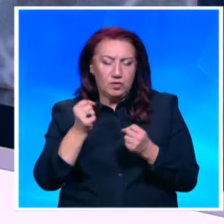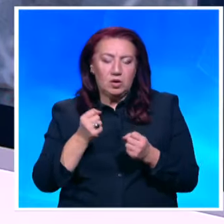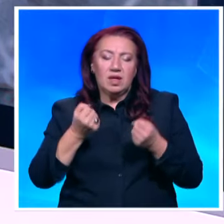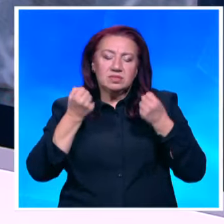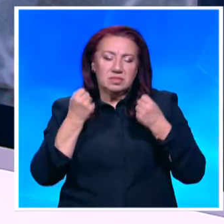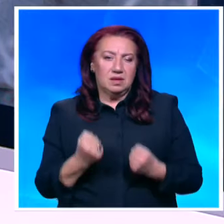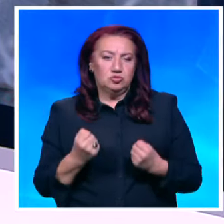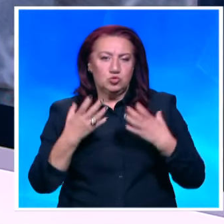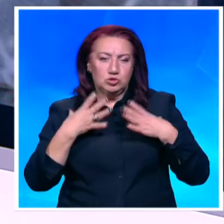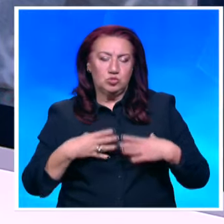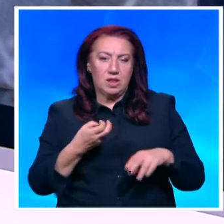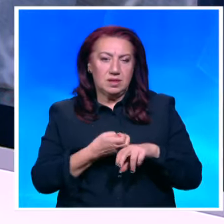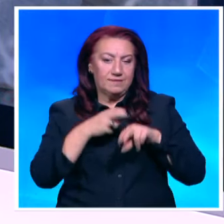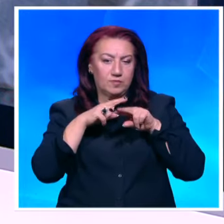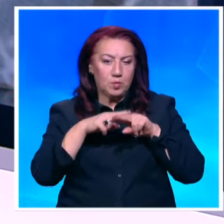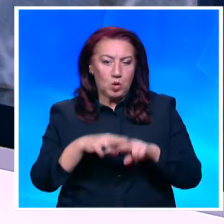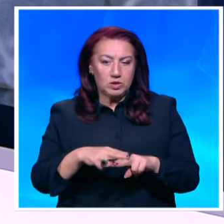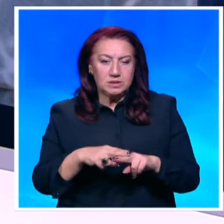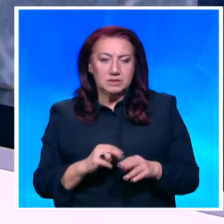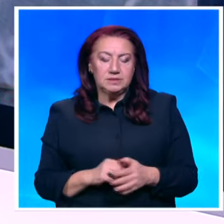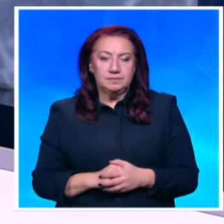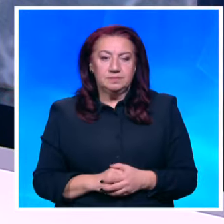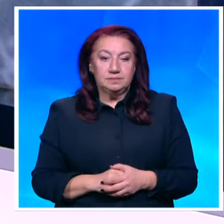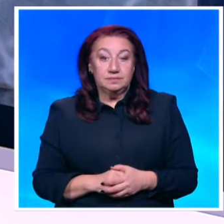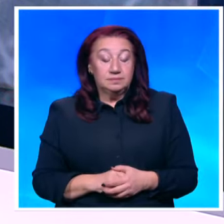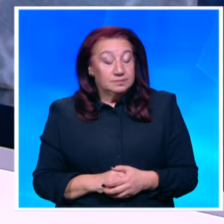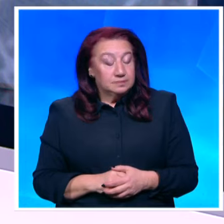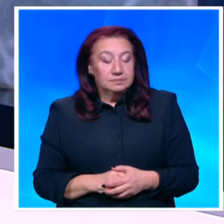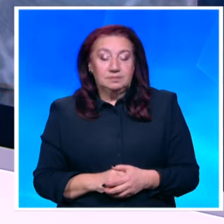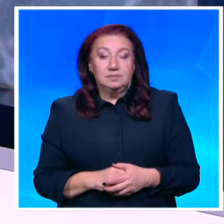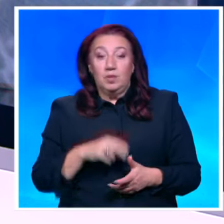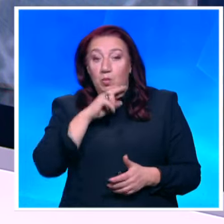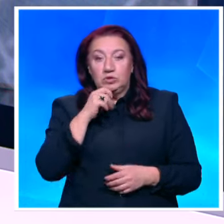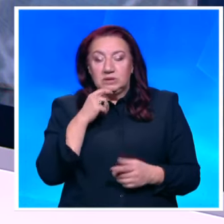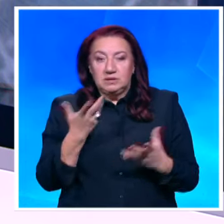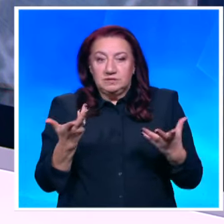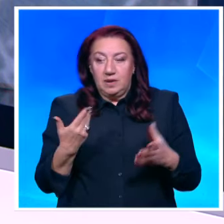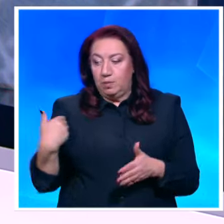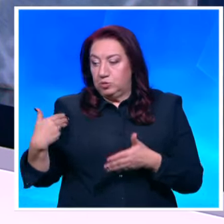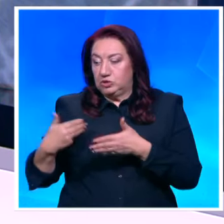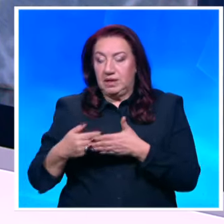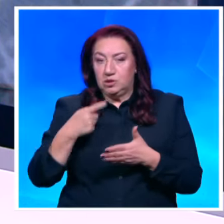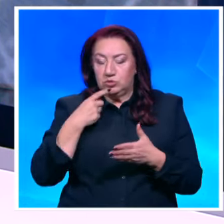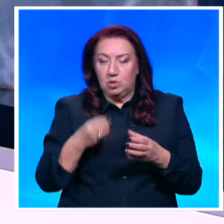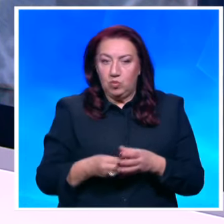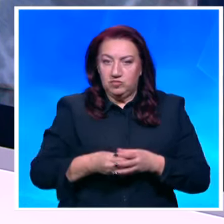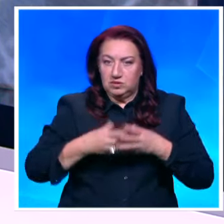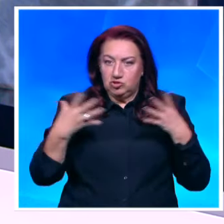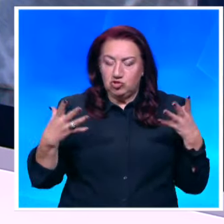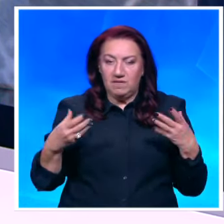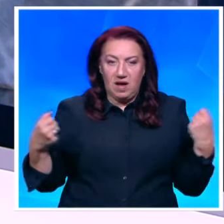На фона на този конкретен случай, ръст на тежките катастрофи у нас отчитат от МВР. През последната година се увеличил и броят на ранените при пътни